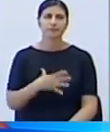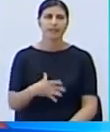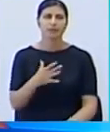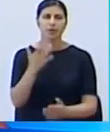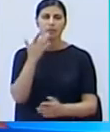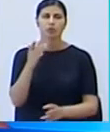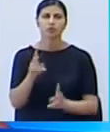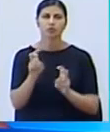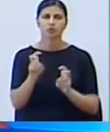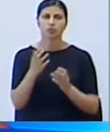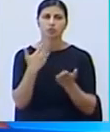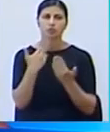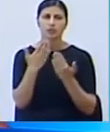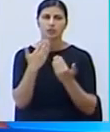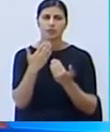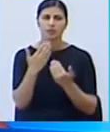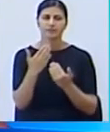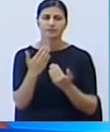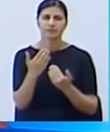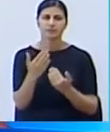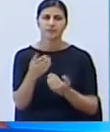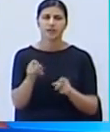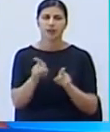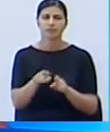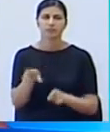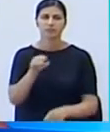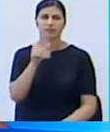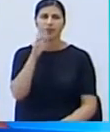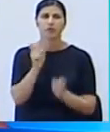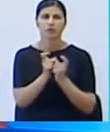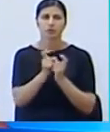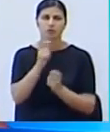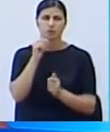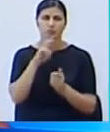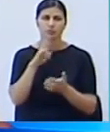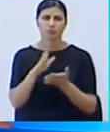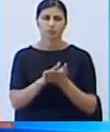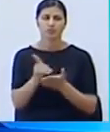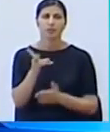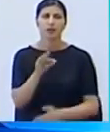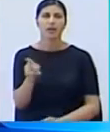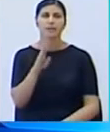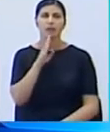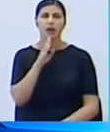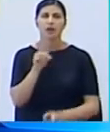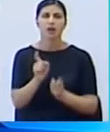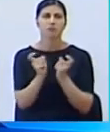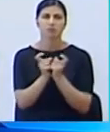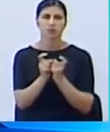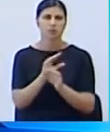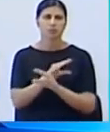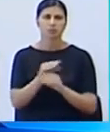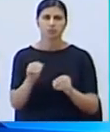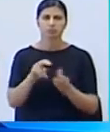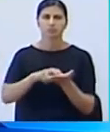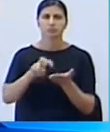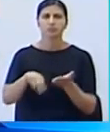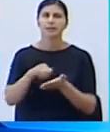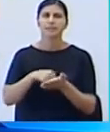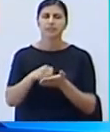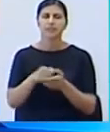პოლიტიკური ურთიერთობებისთვის უცხო ხილია, მაგრამ ძალიან სასიამოვნოა, როდესაც რაღაც მიზეზთა გამო სცილდები,